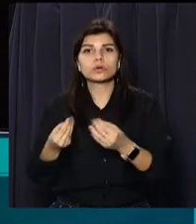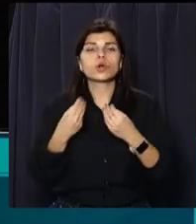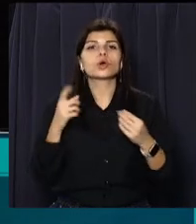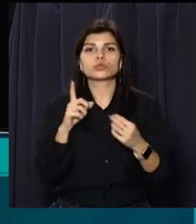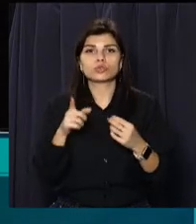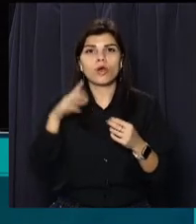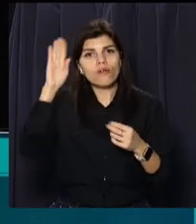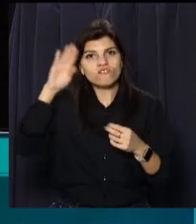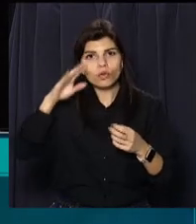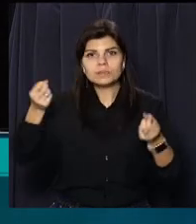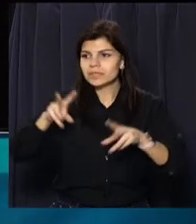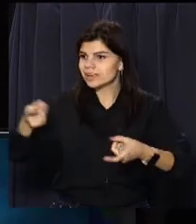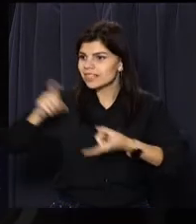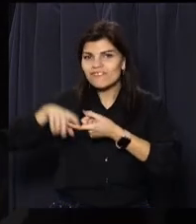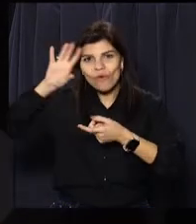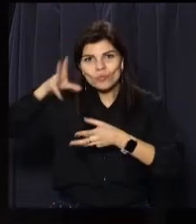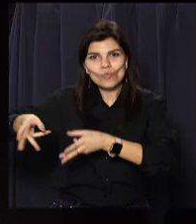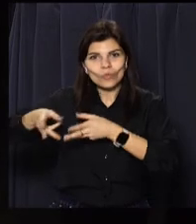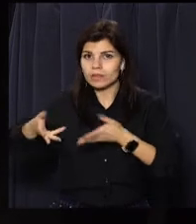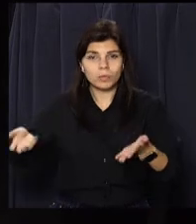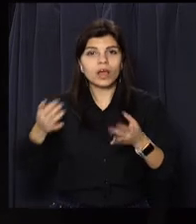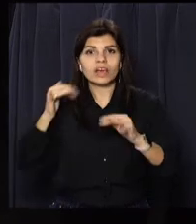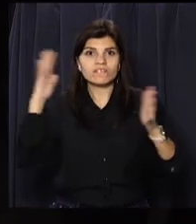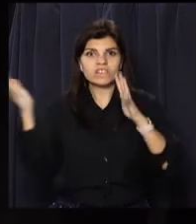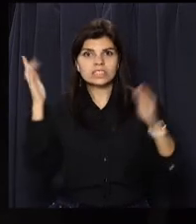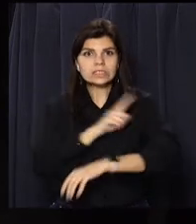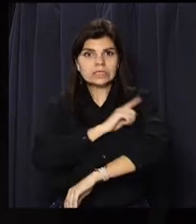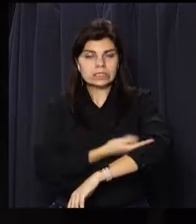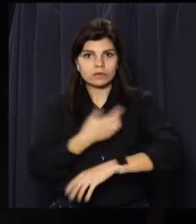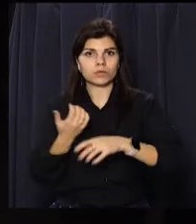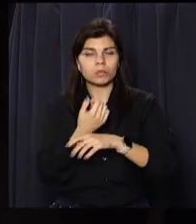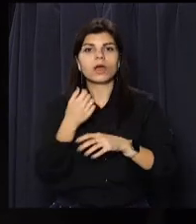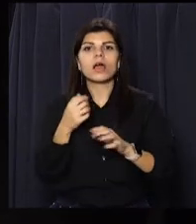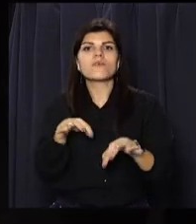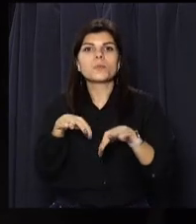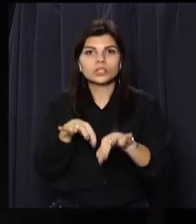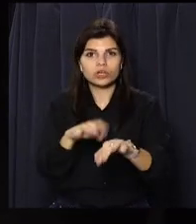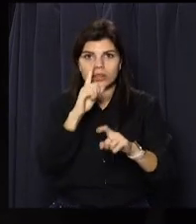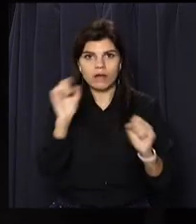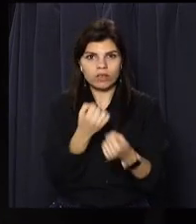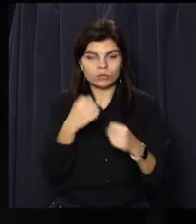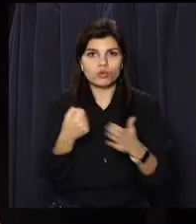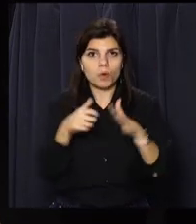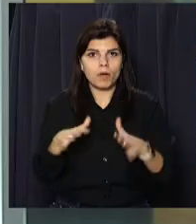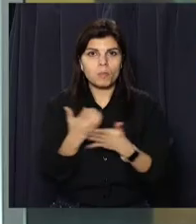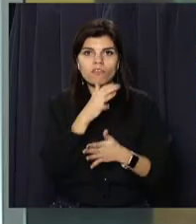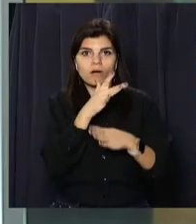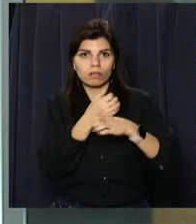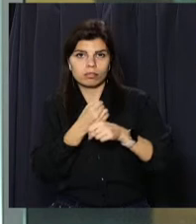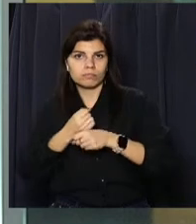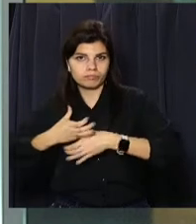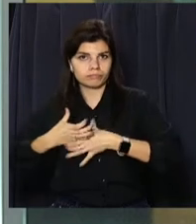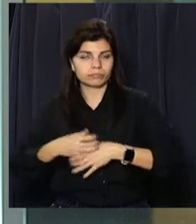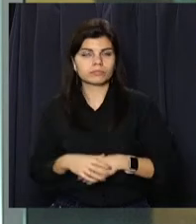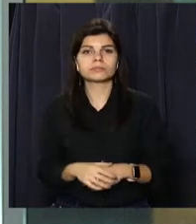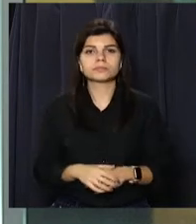відсутність джерел водопостачання, сильний вітер та неможливість проїзду пожежної техніки до місця пожежі. І